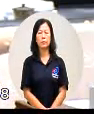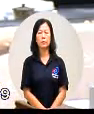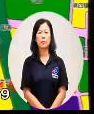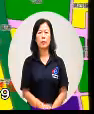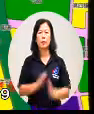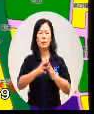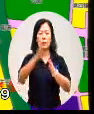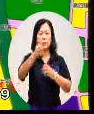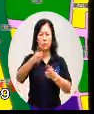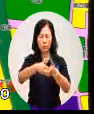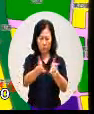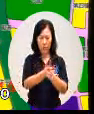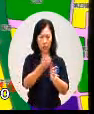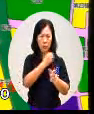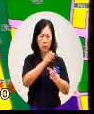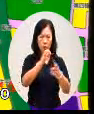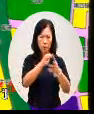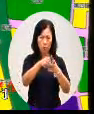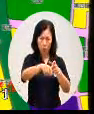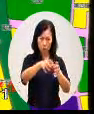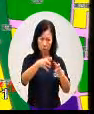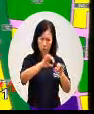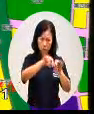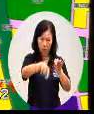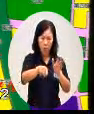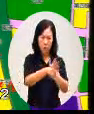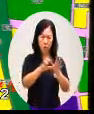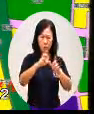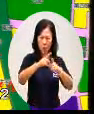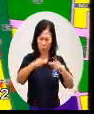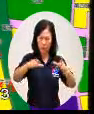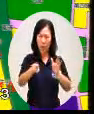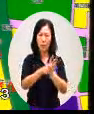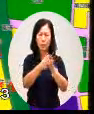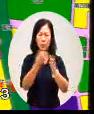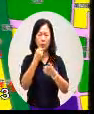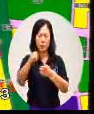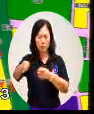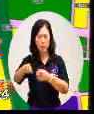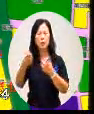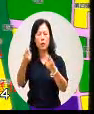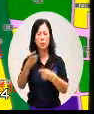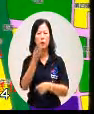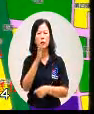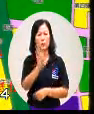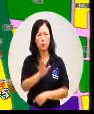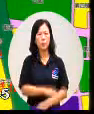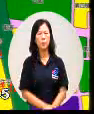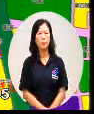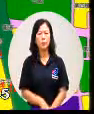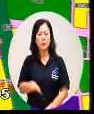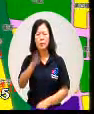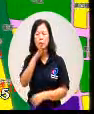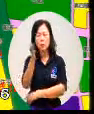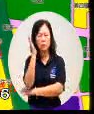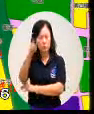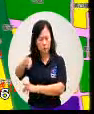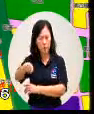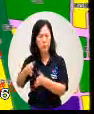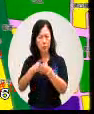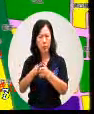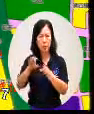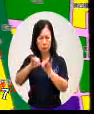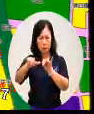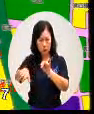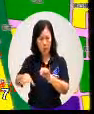长，机关用地，你讲这地伤大，啊无这这嘛是机关用地，我这也是机关用地哦。啊，